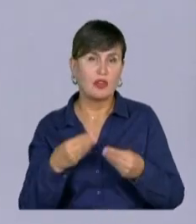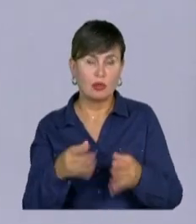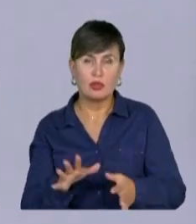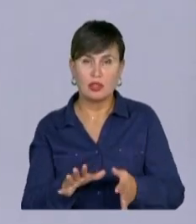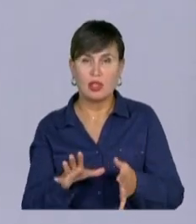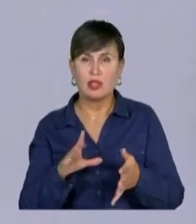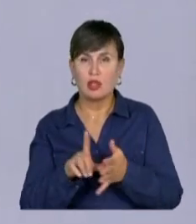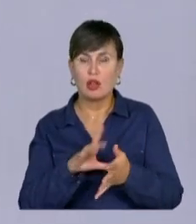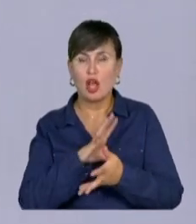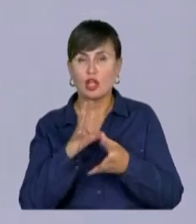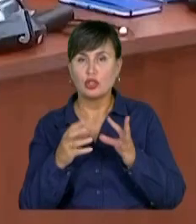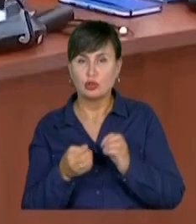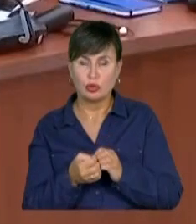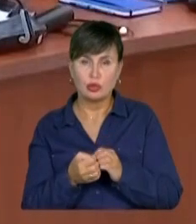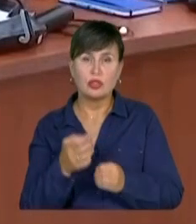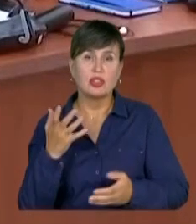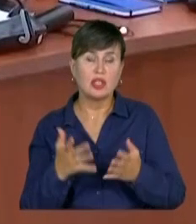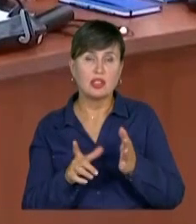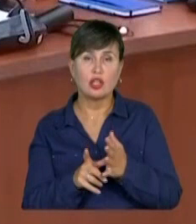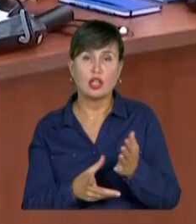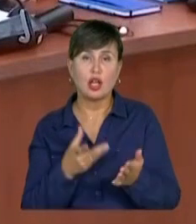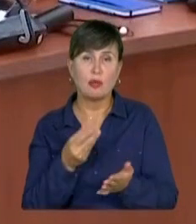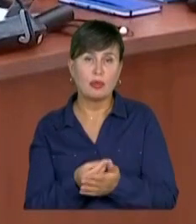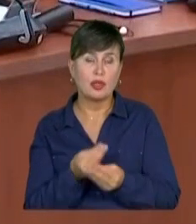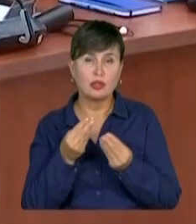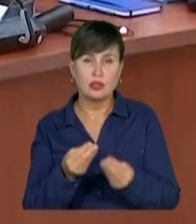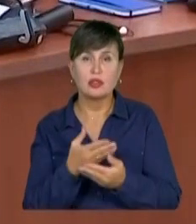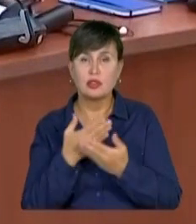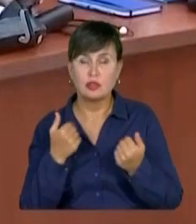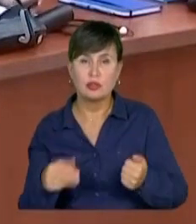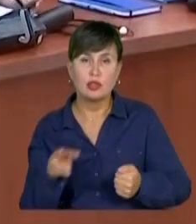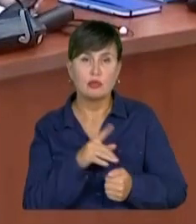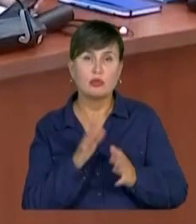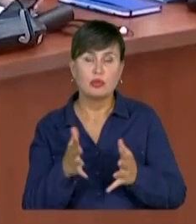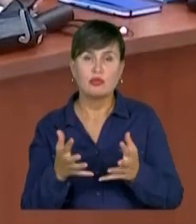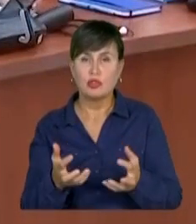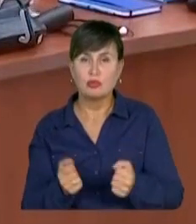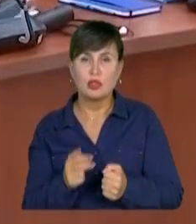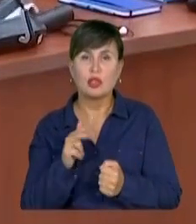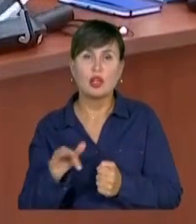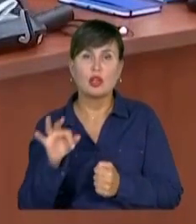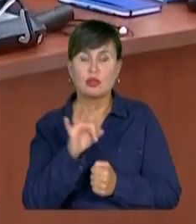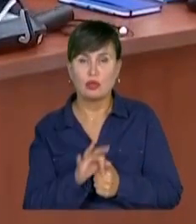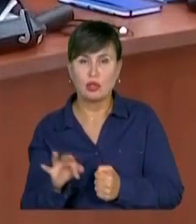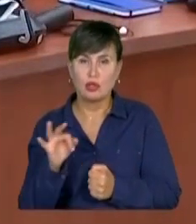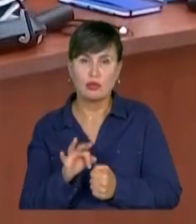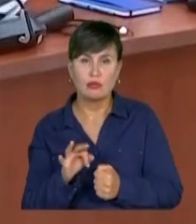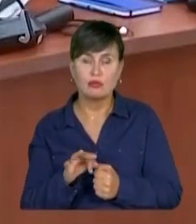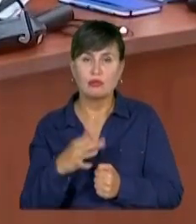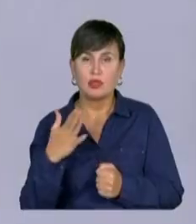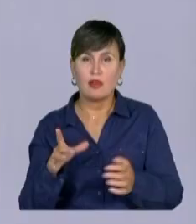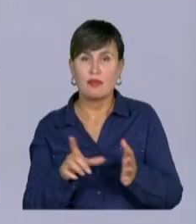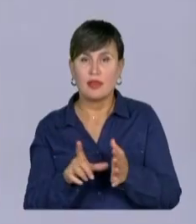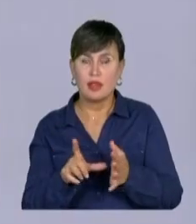отчетности. То есть, если налогоплательщик не предоставил налоговую отчетность, мы будем воспринимать его как нулевую отчетность с правом налогоплательщика